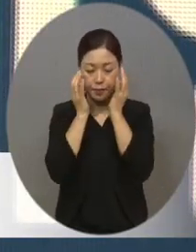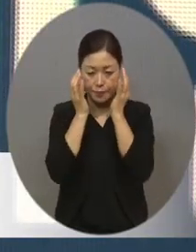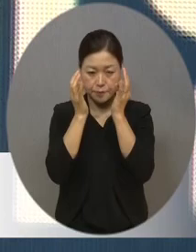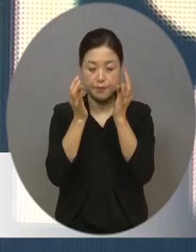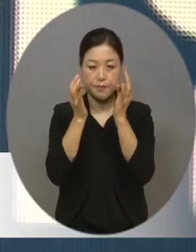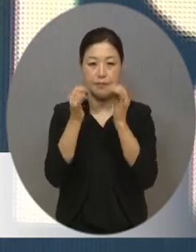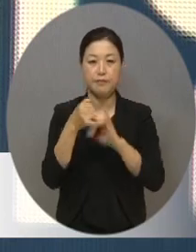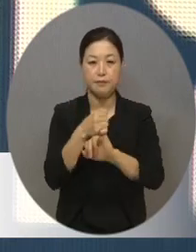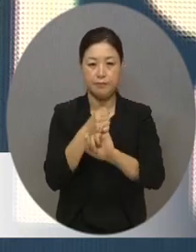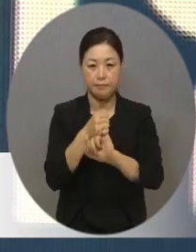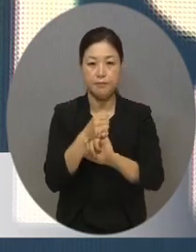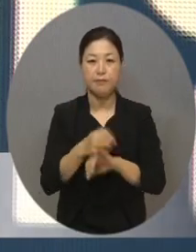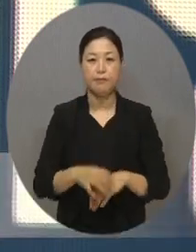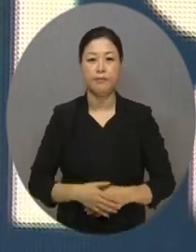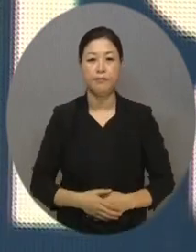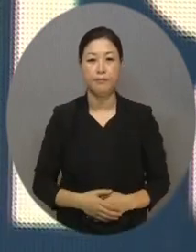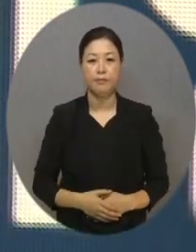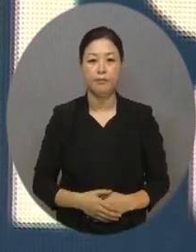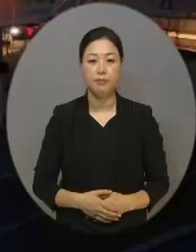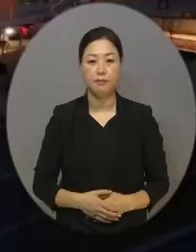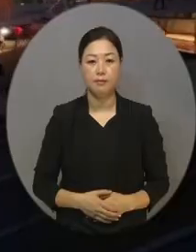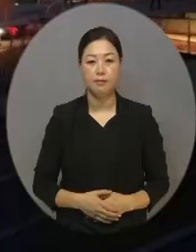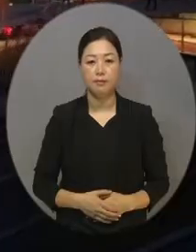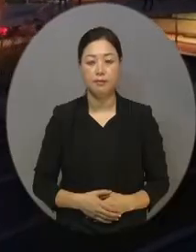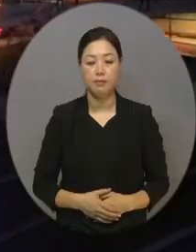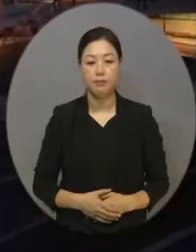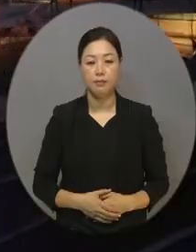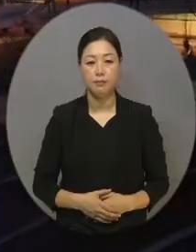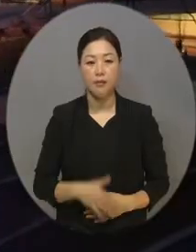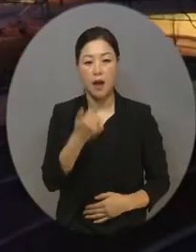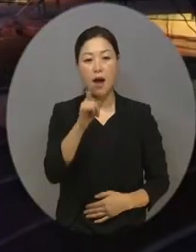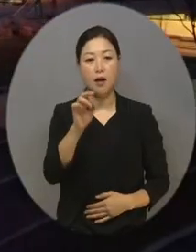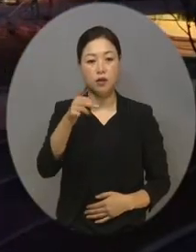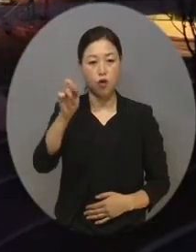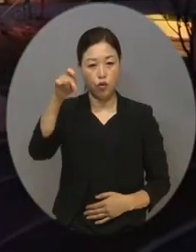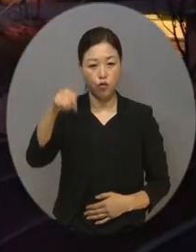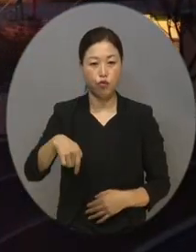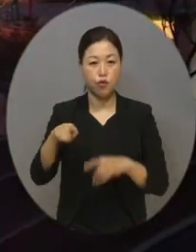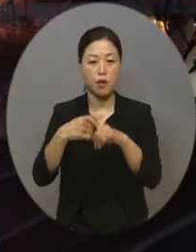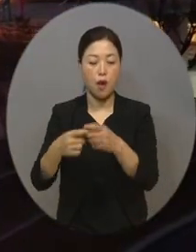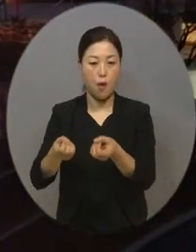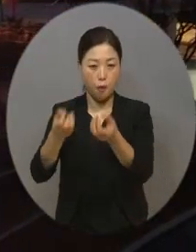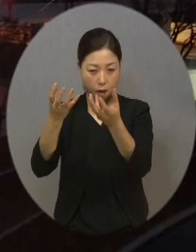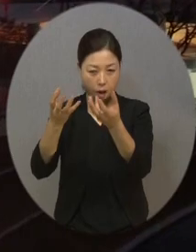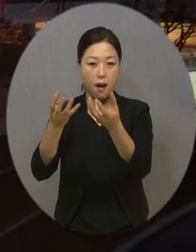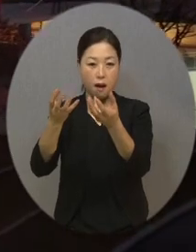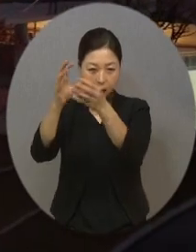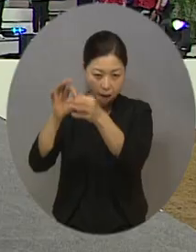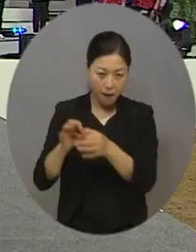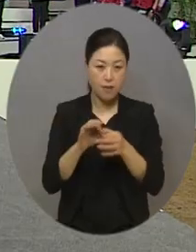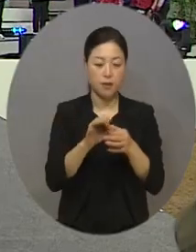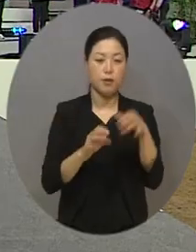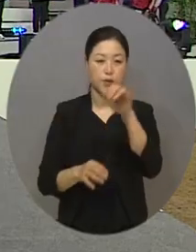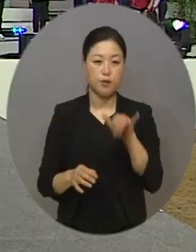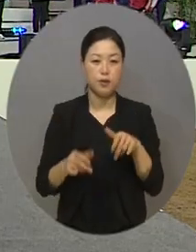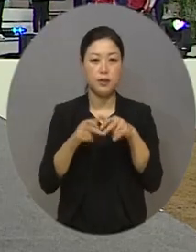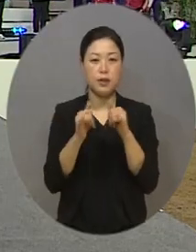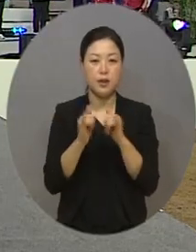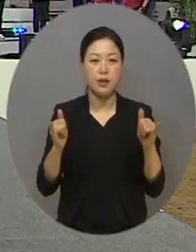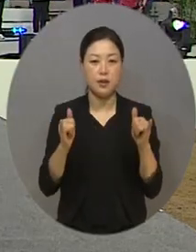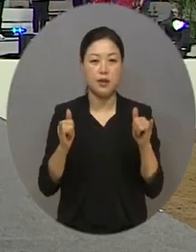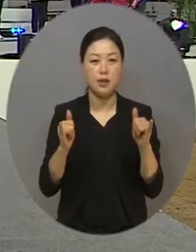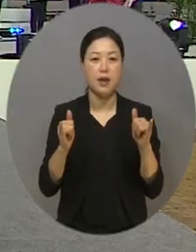위해 최선을 다할 것입니다. 항저우 대회에 열기를 이어받은 전국 장애인 체전. 이번